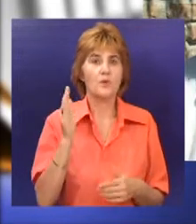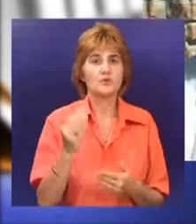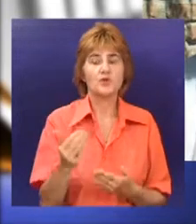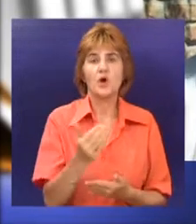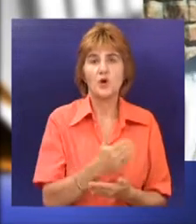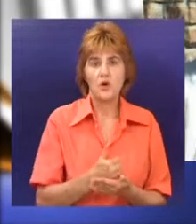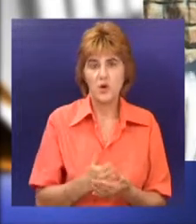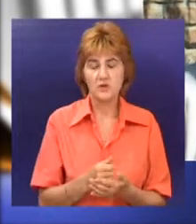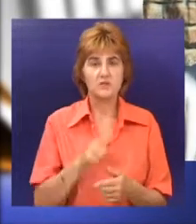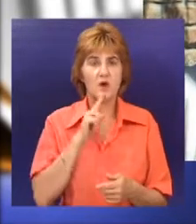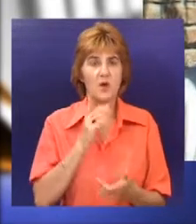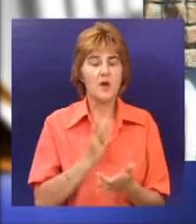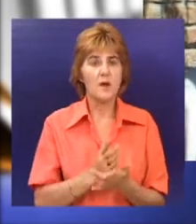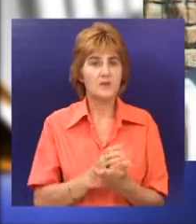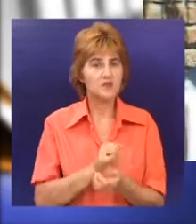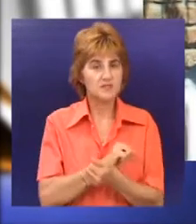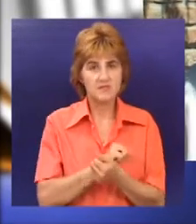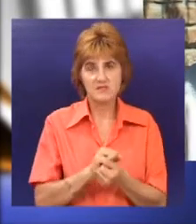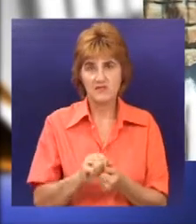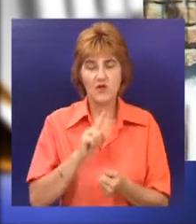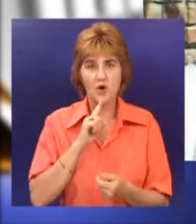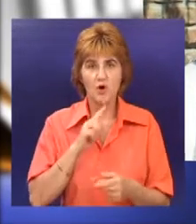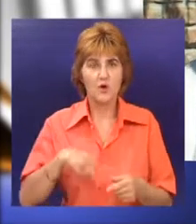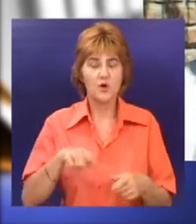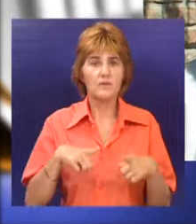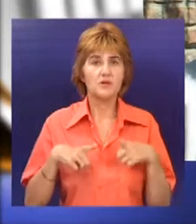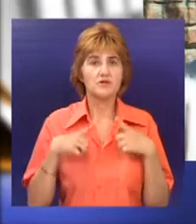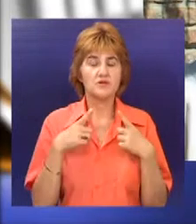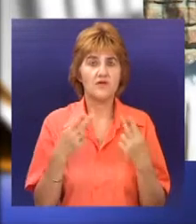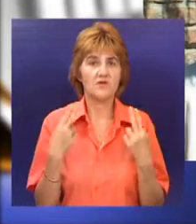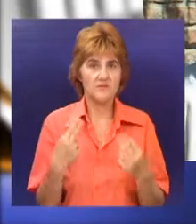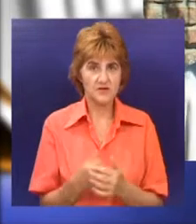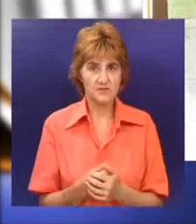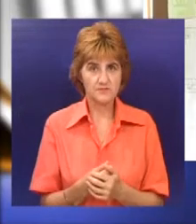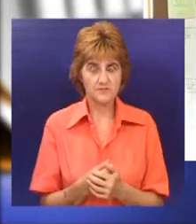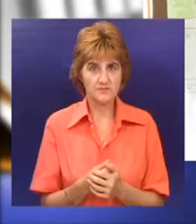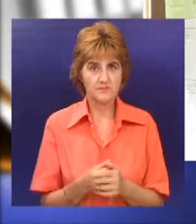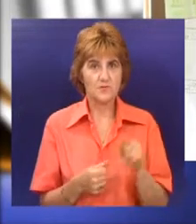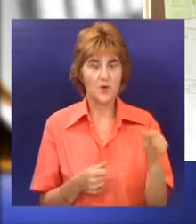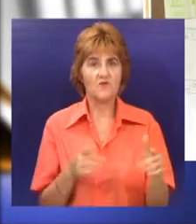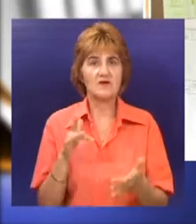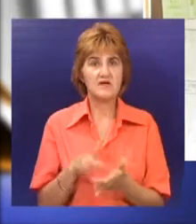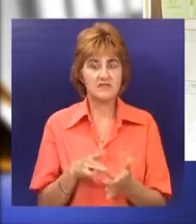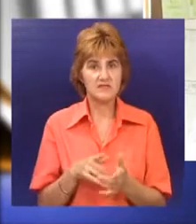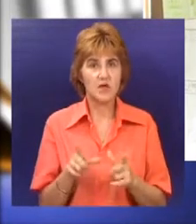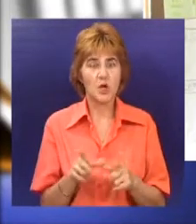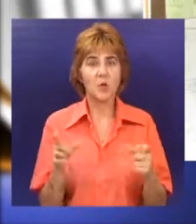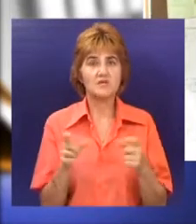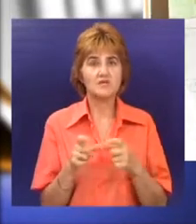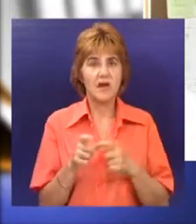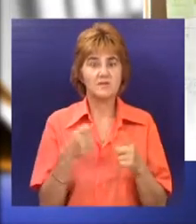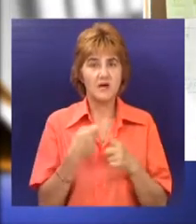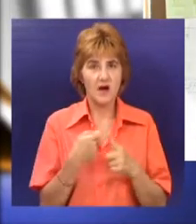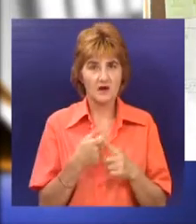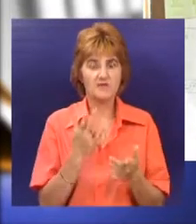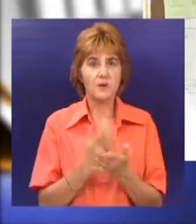buduća namjena ovoga objekta koji će biti na korist svima onima kojima je zaštita životne sredine prioritet. Ekološki centar u Sremskim Karlovcima